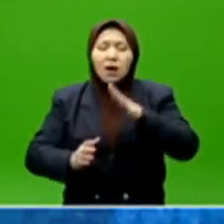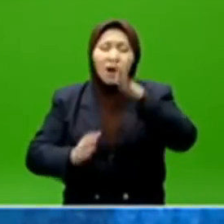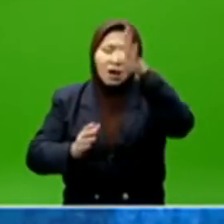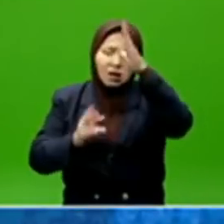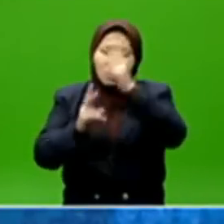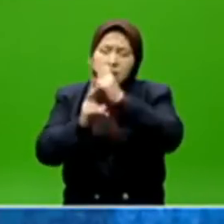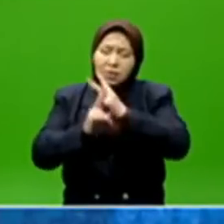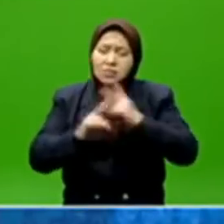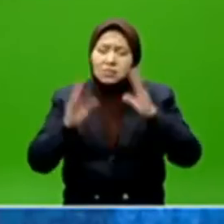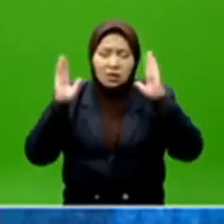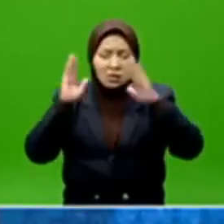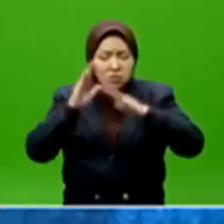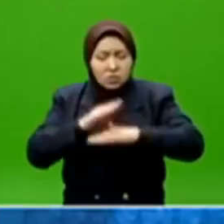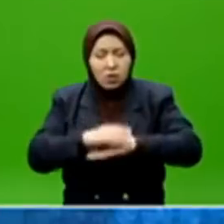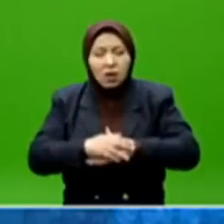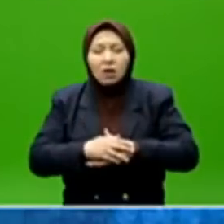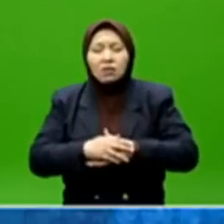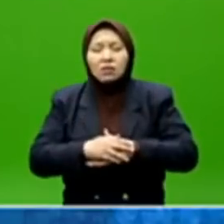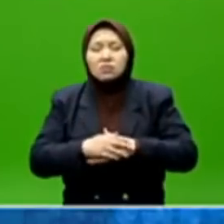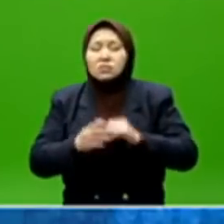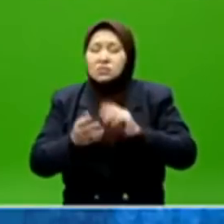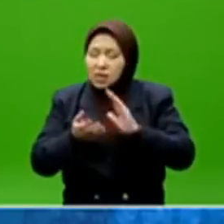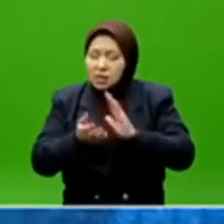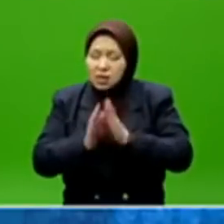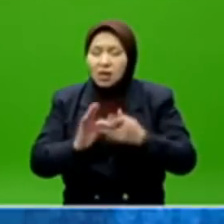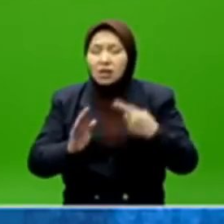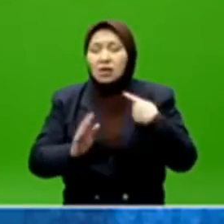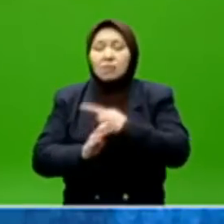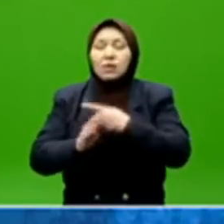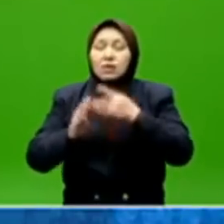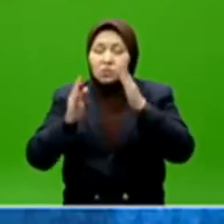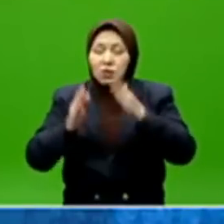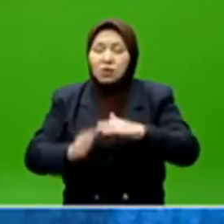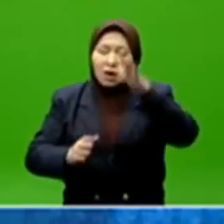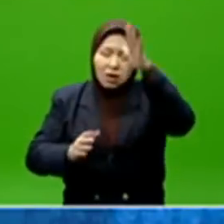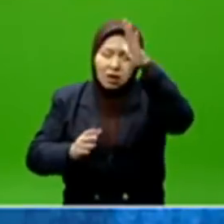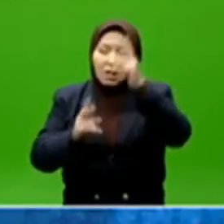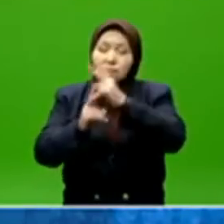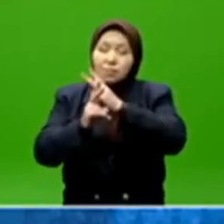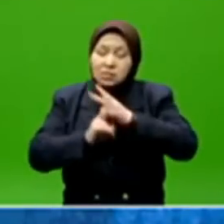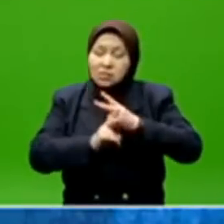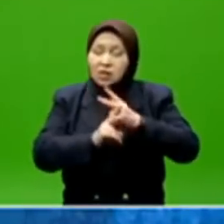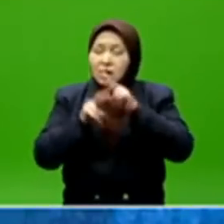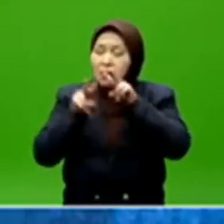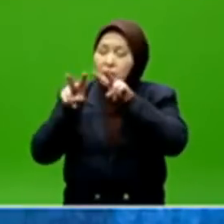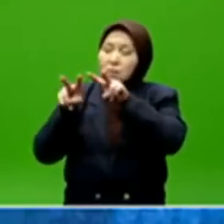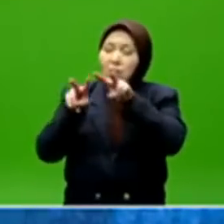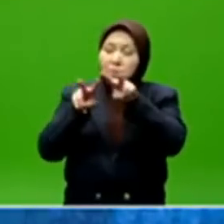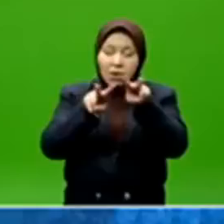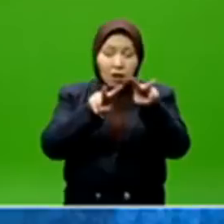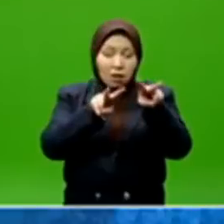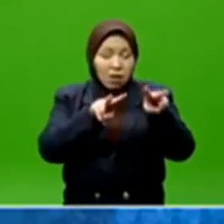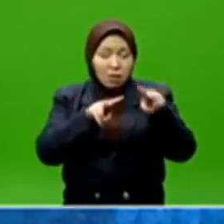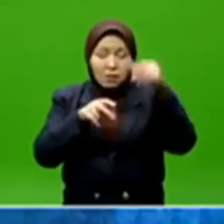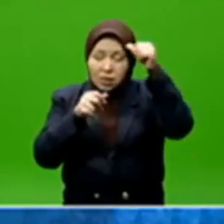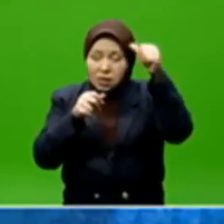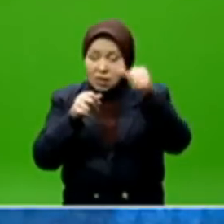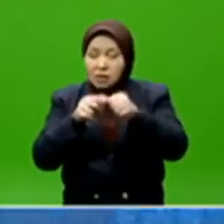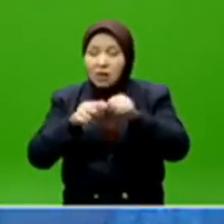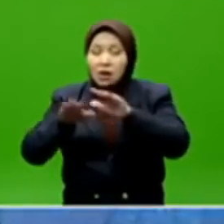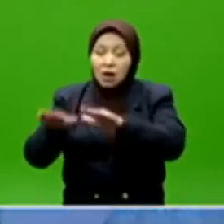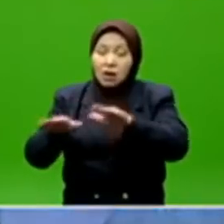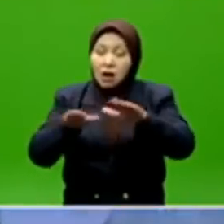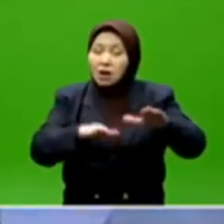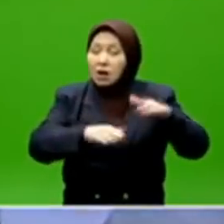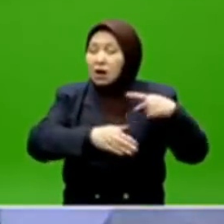menjaga salatnya ya Allah. Jadikan kami seorang ayah yang menjaga dan memerhatikan, mengingatkan anak-anak